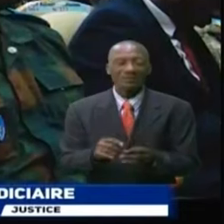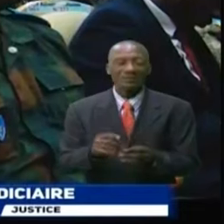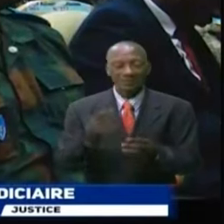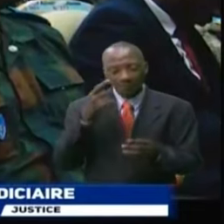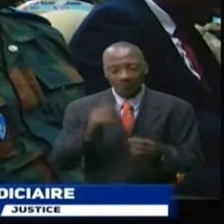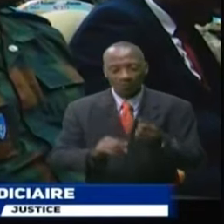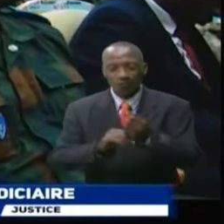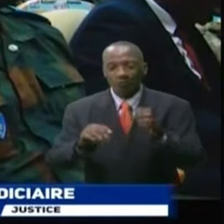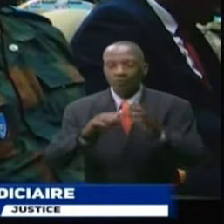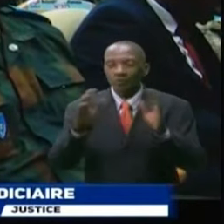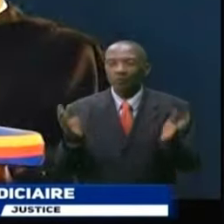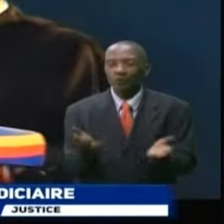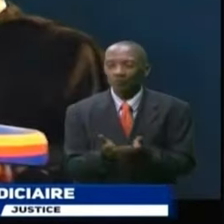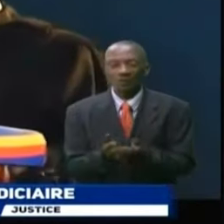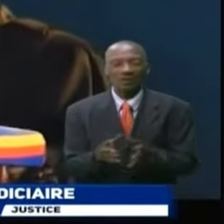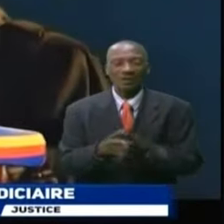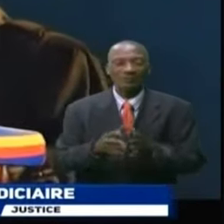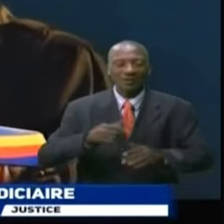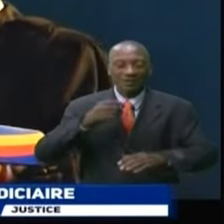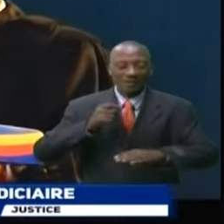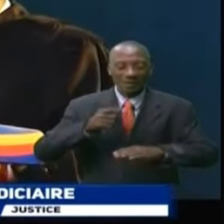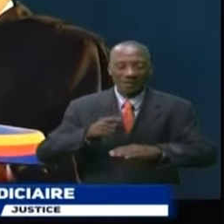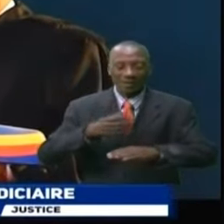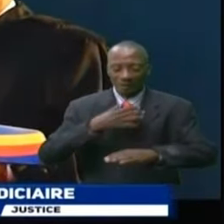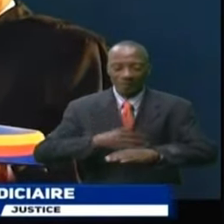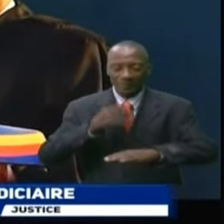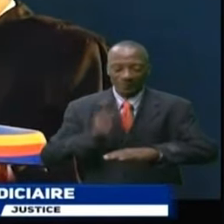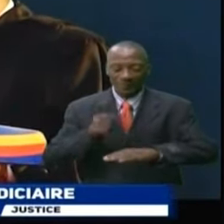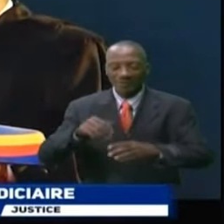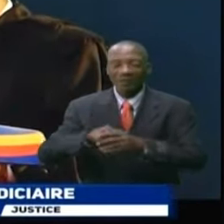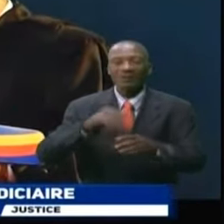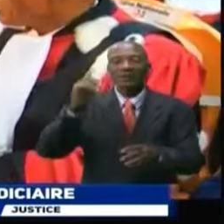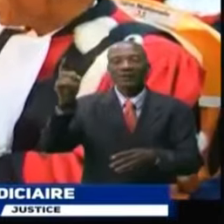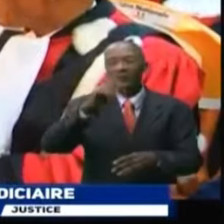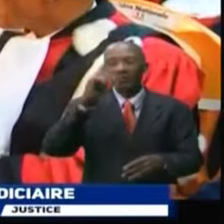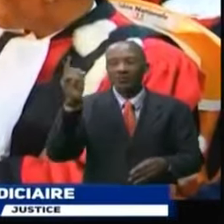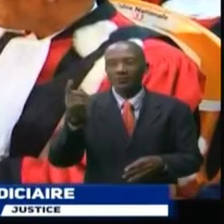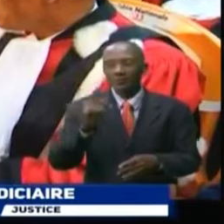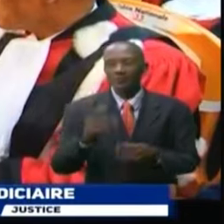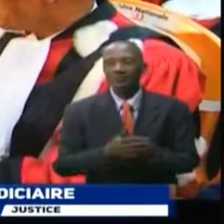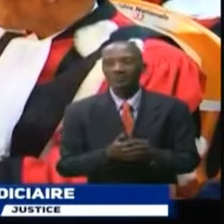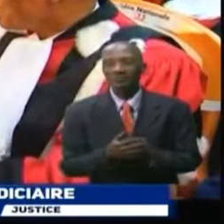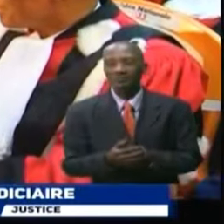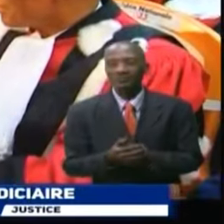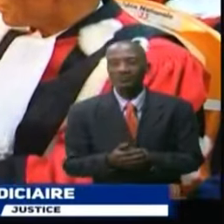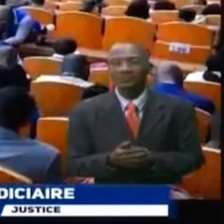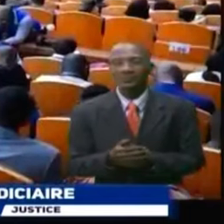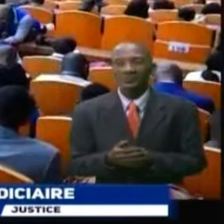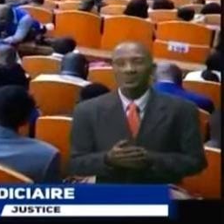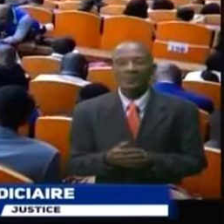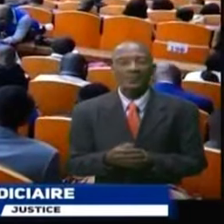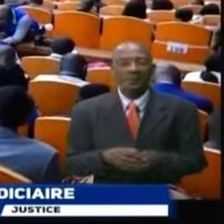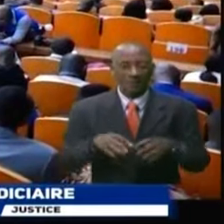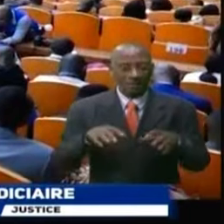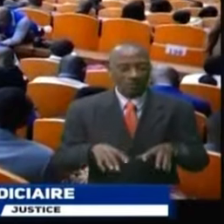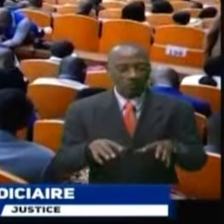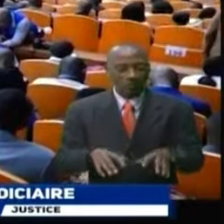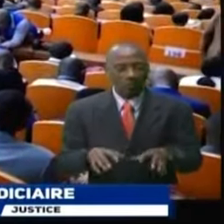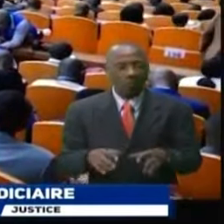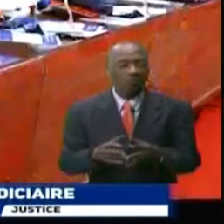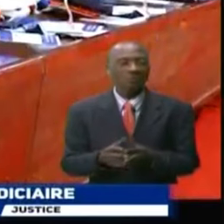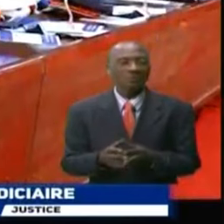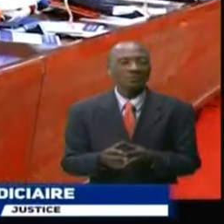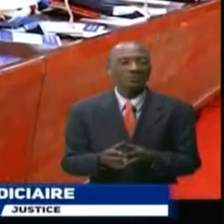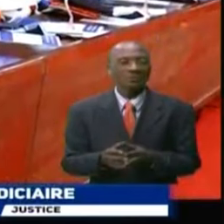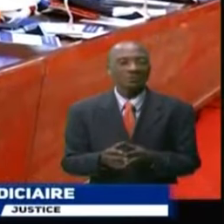le magistrat lui-même. Le présent sujet devrait intéresser particulièrement les magistrats encore